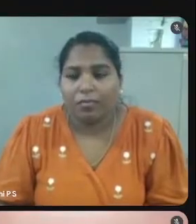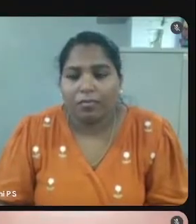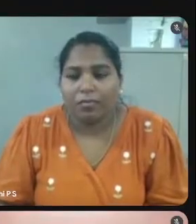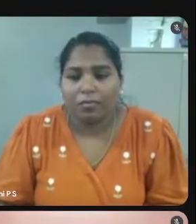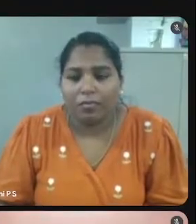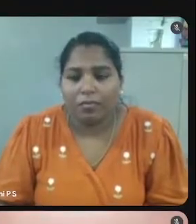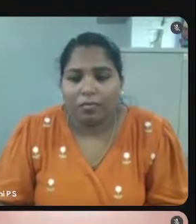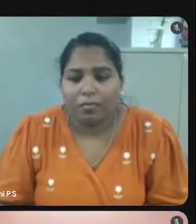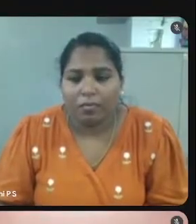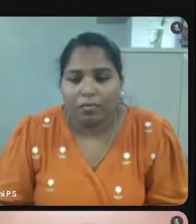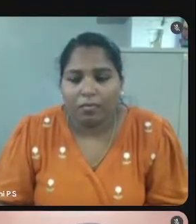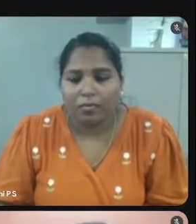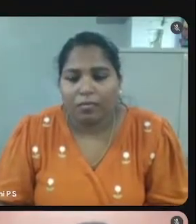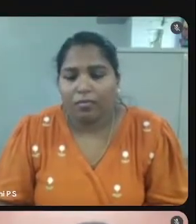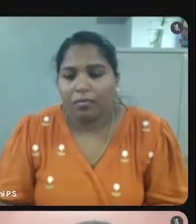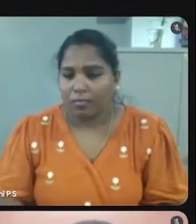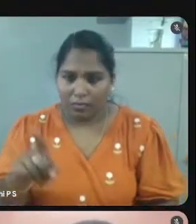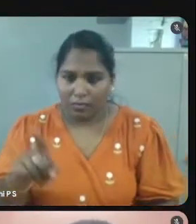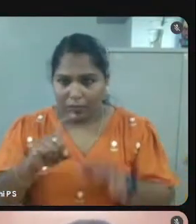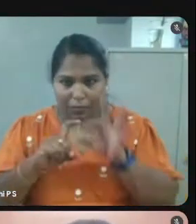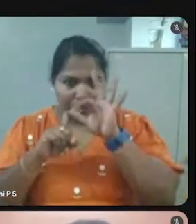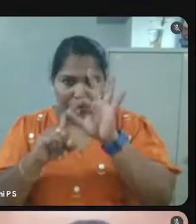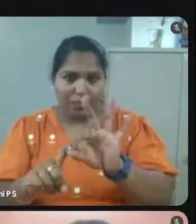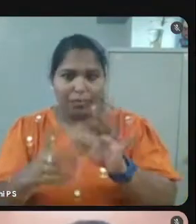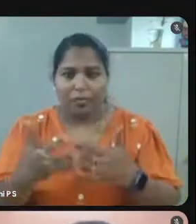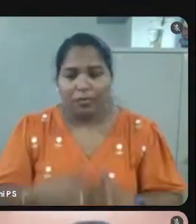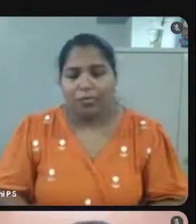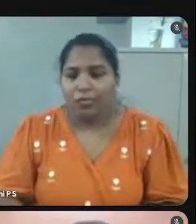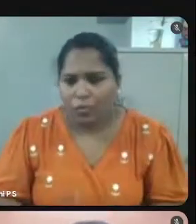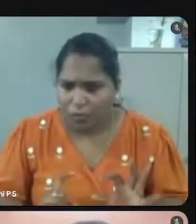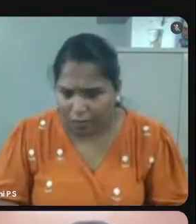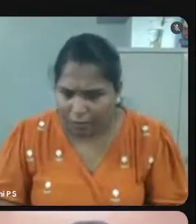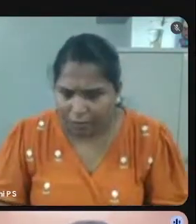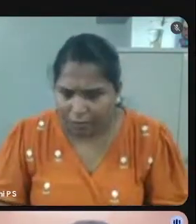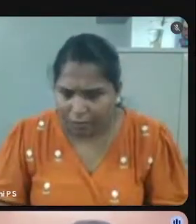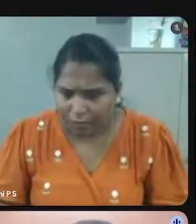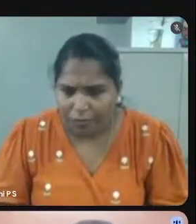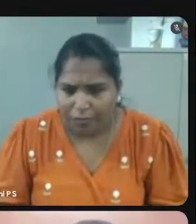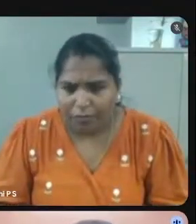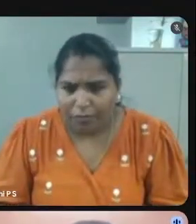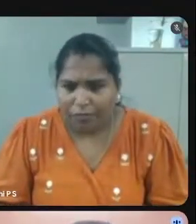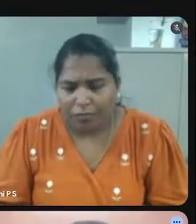ഹലോ സർ, എനിക്ക് ചോദിക്കാനുള്ളതെന്ന് പറഞ്ഞു കഴിഞ്ഞാല്, ചോദിക്കാമല്ലോ അല്ലെ? സമയം കഴിഞ്ഞു.